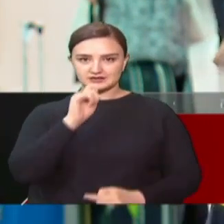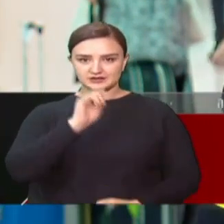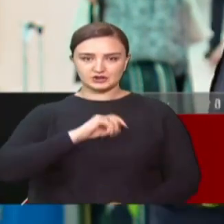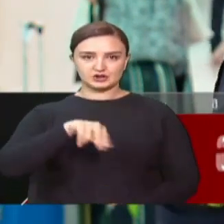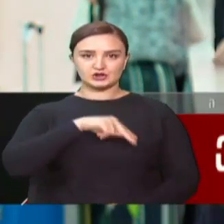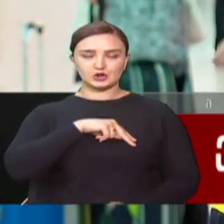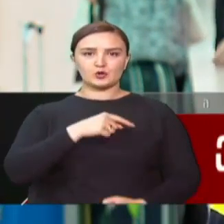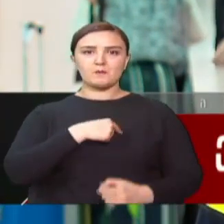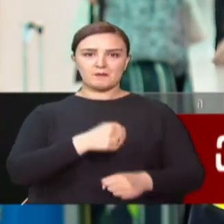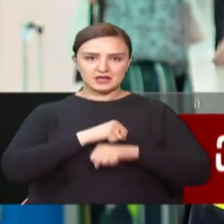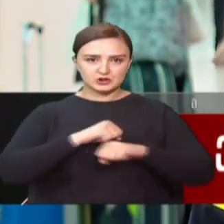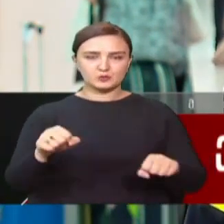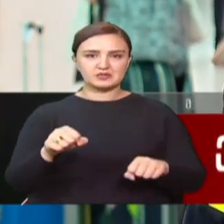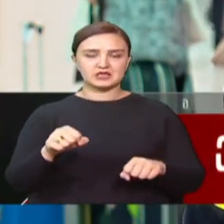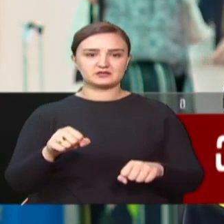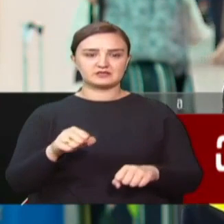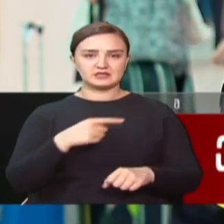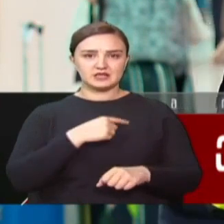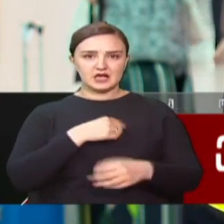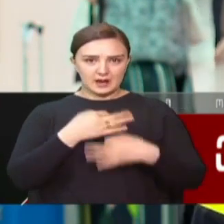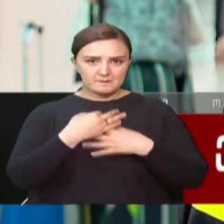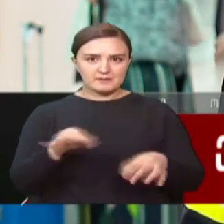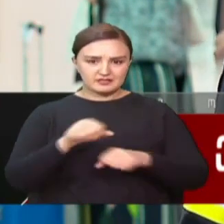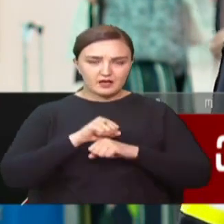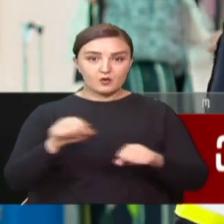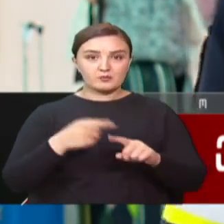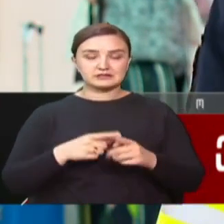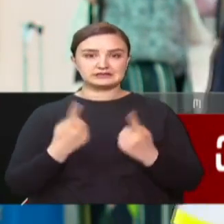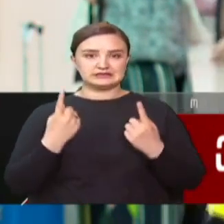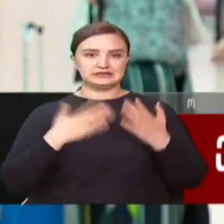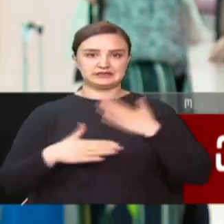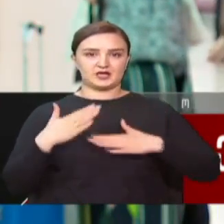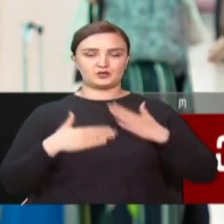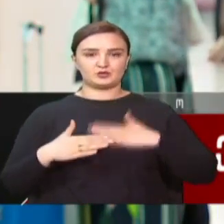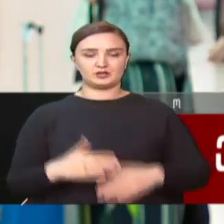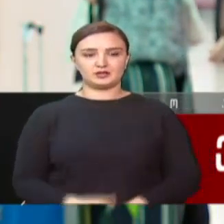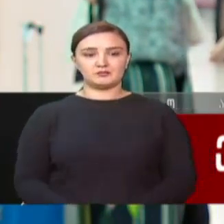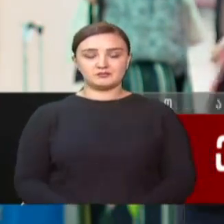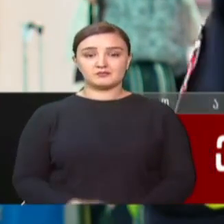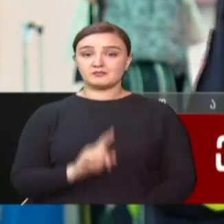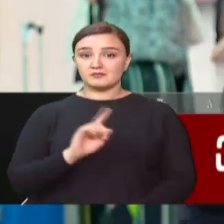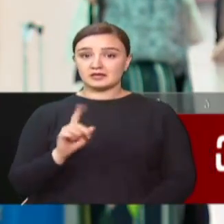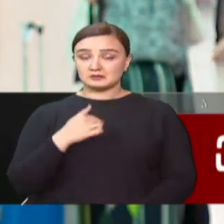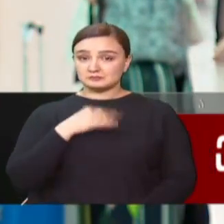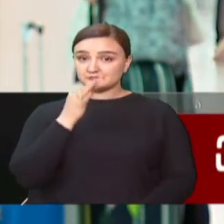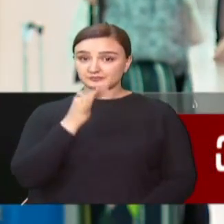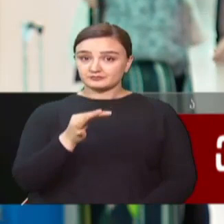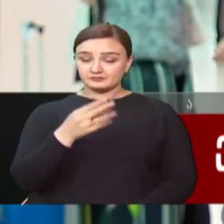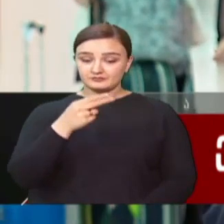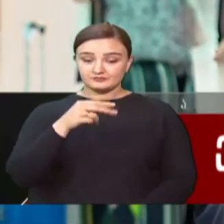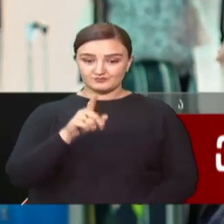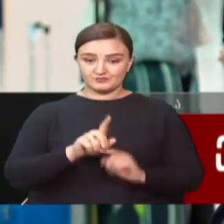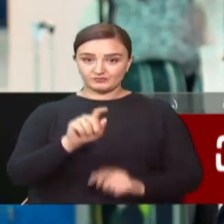ți-a obisat, sim gambe da obisat, es alian din sicharulia. Magram aqve getqvit es jildo